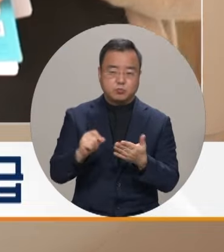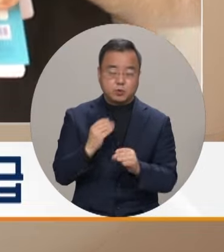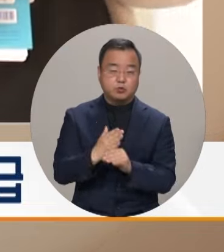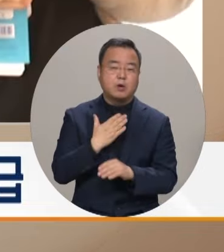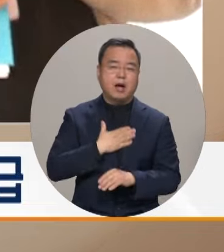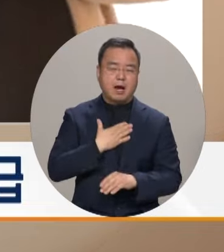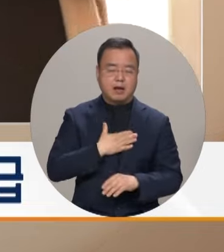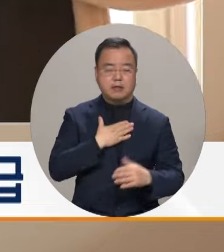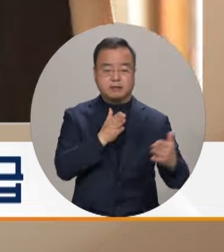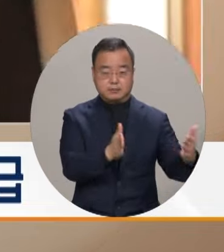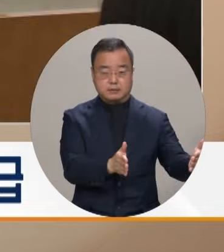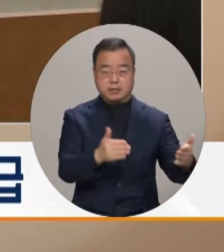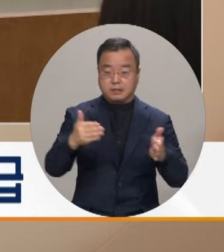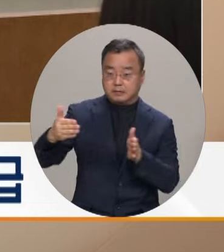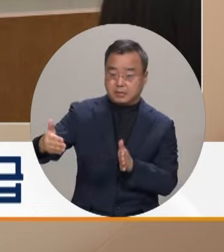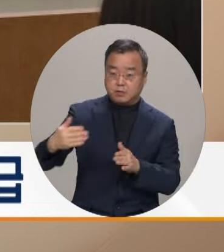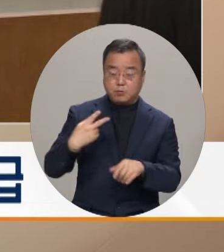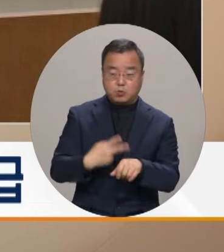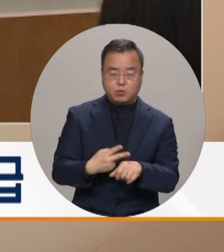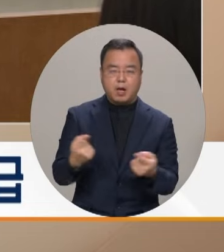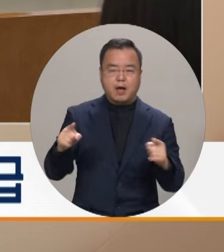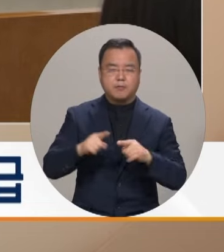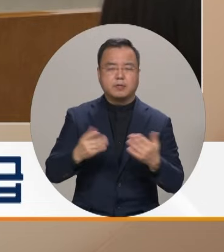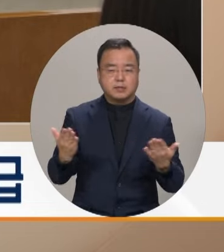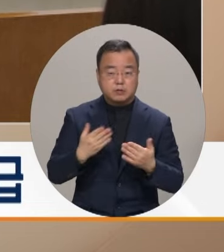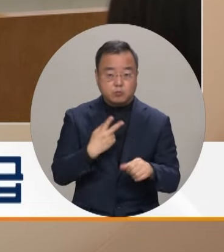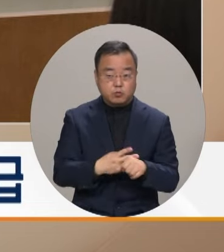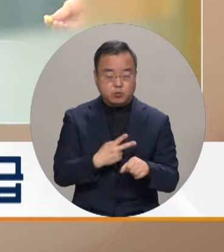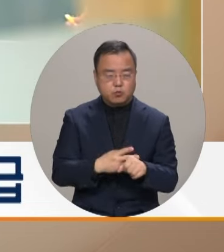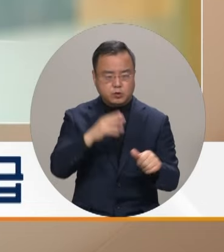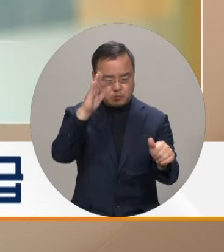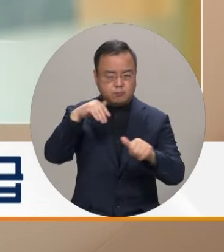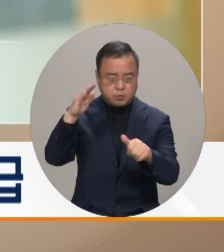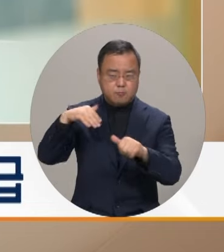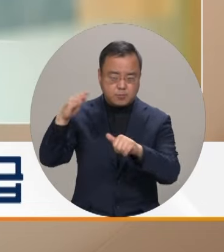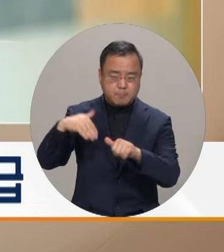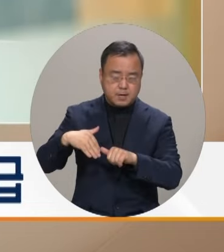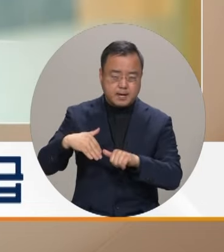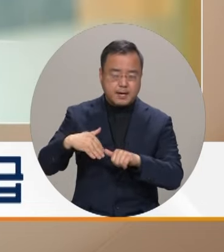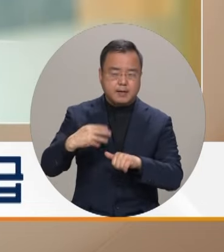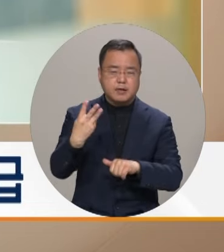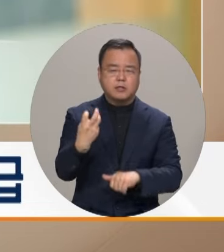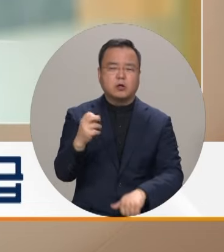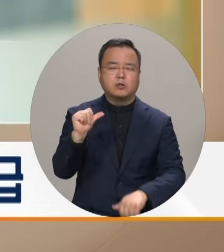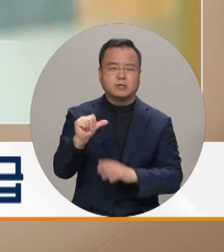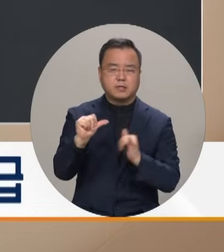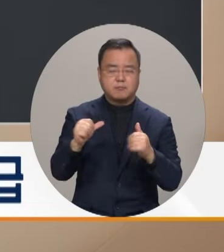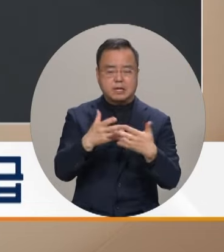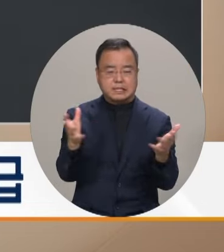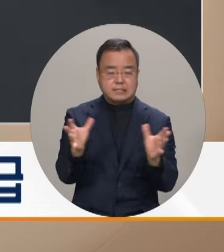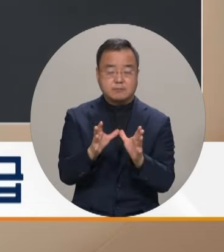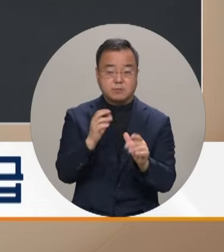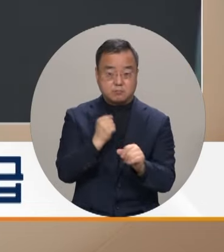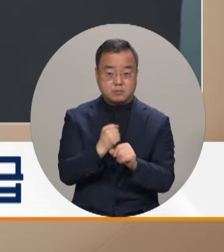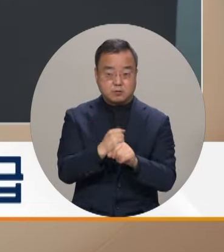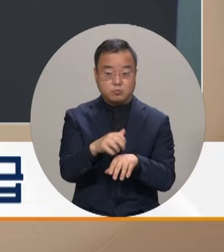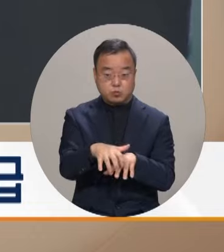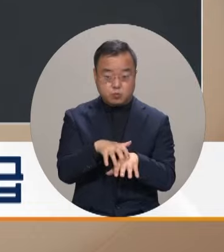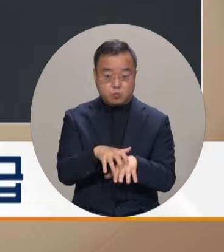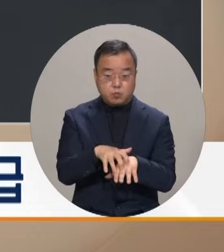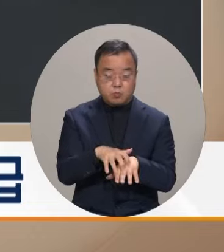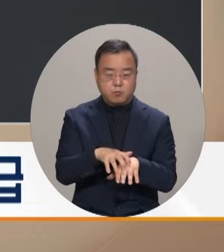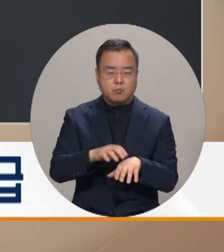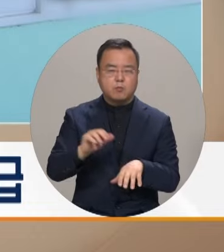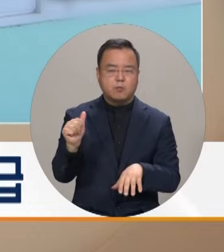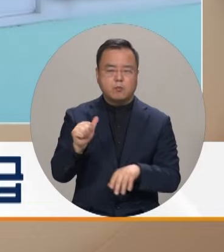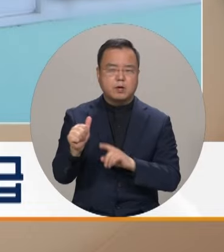교사들 그리고 학교에서 함께 근무하는 교사들 아지 섭외해서 총 35명의 팀을 꾸리게 됩니다 a